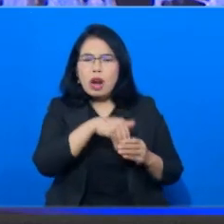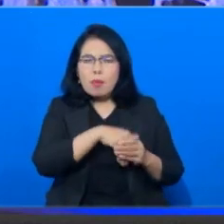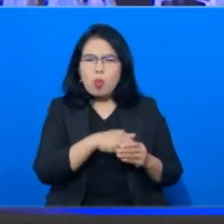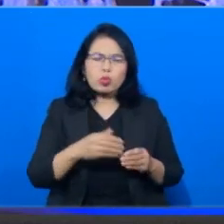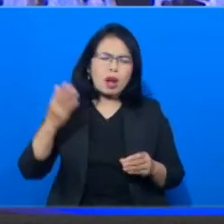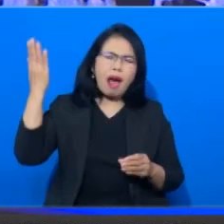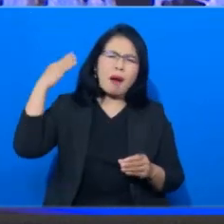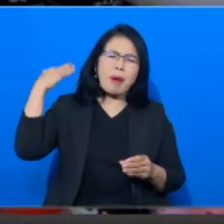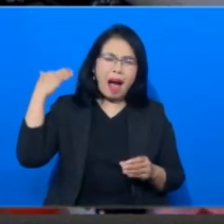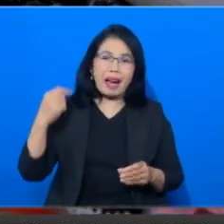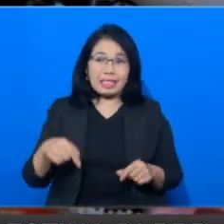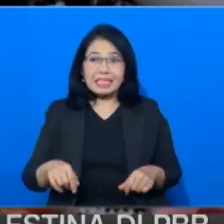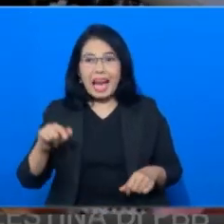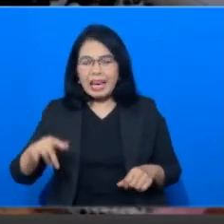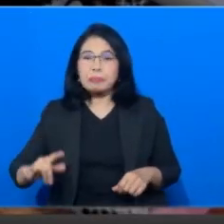ini.